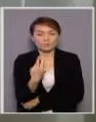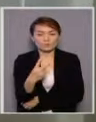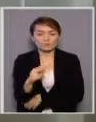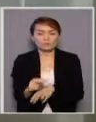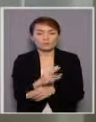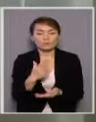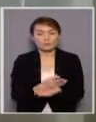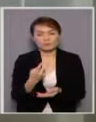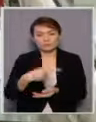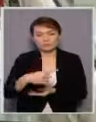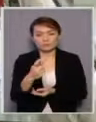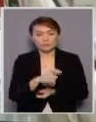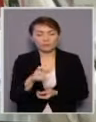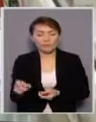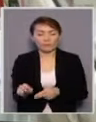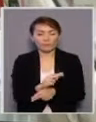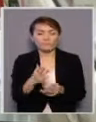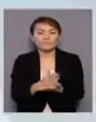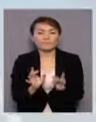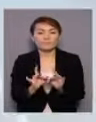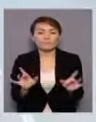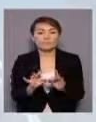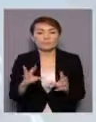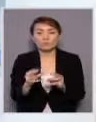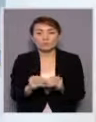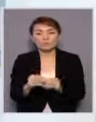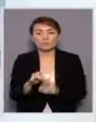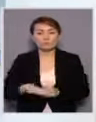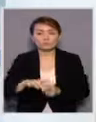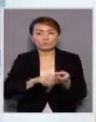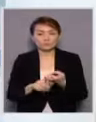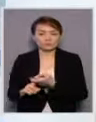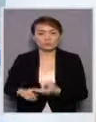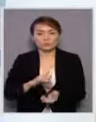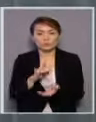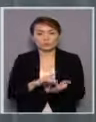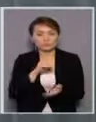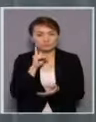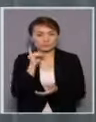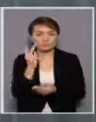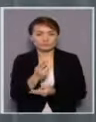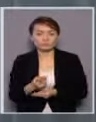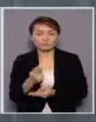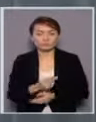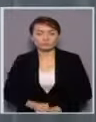на лечение находится 21 пациент отметим что по темпам распространения инфекции Наша область находится в Зелёной зоне